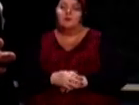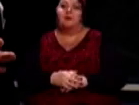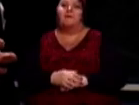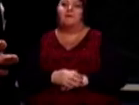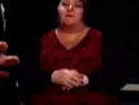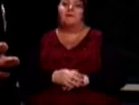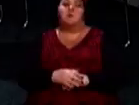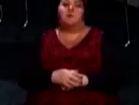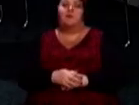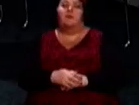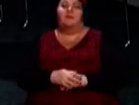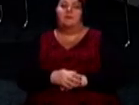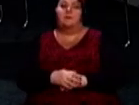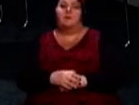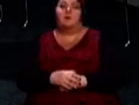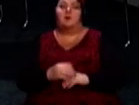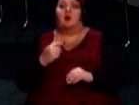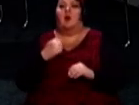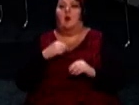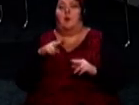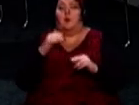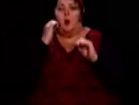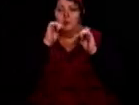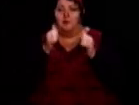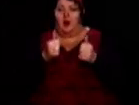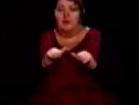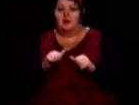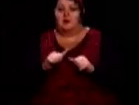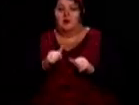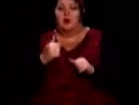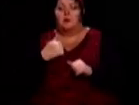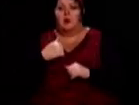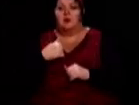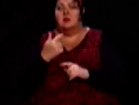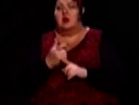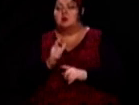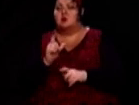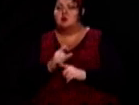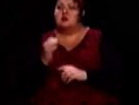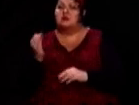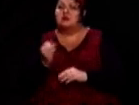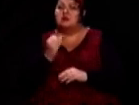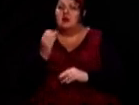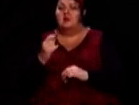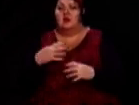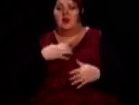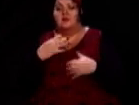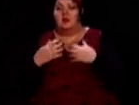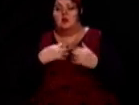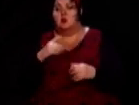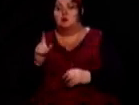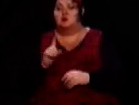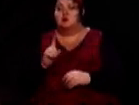одне до вас, пані Ірина, по пам'ятникам, так. Мене дуже цікавить і хвилює, що ж